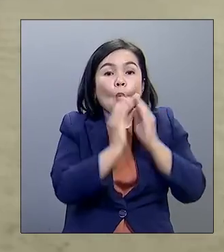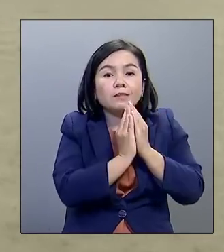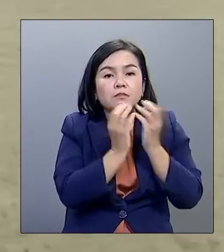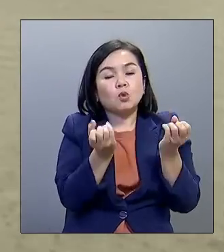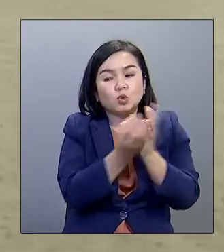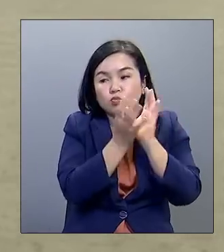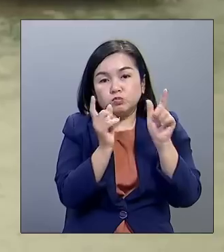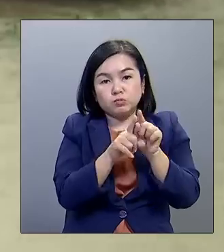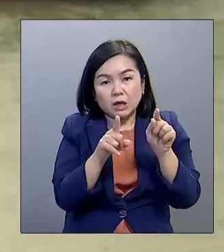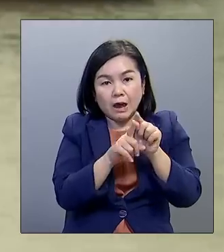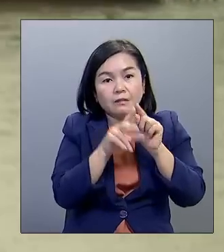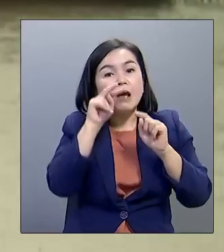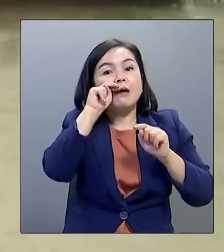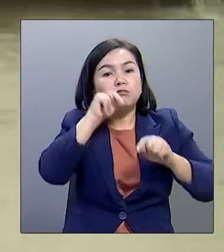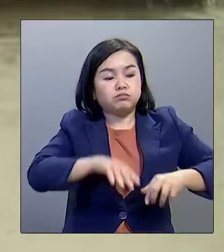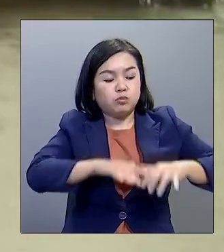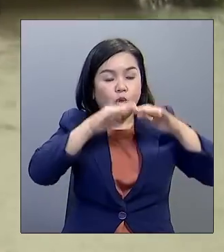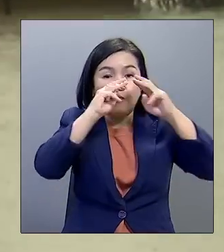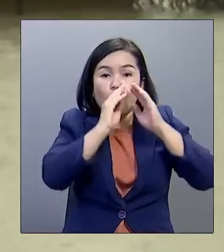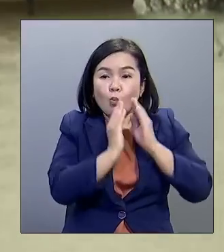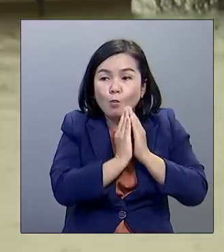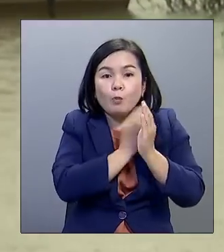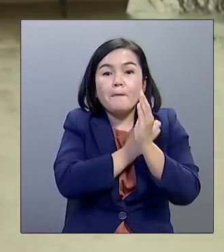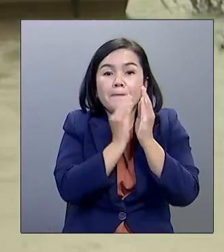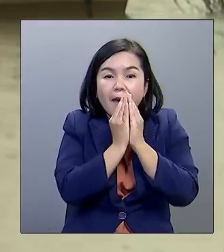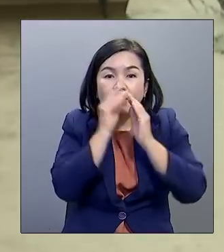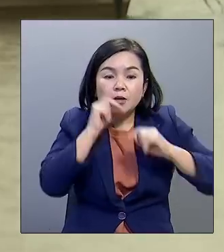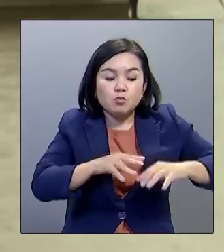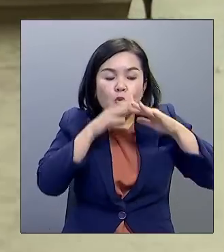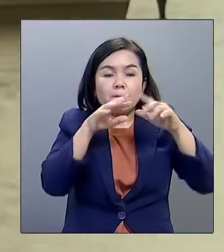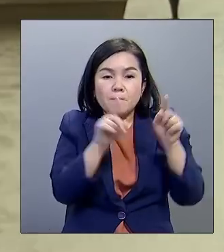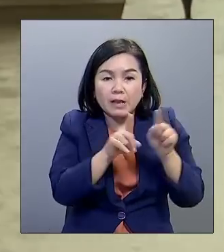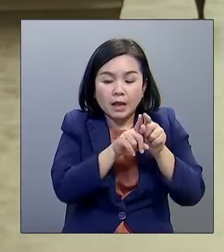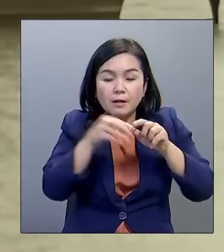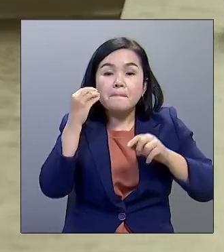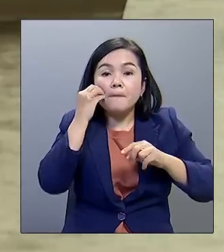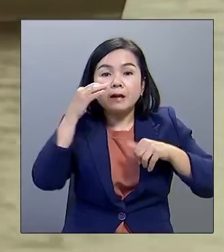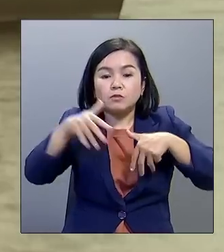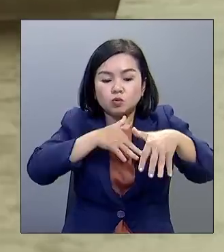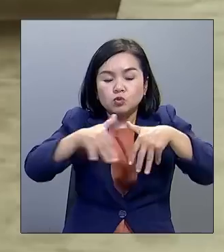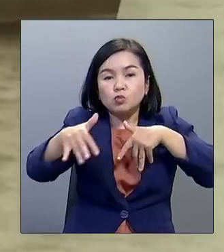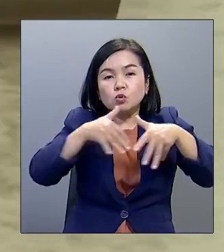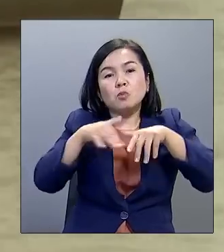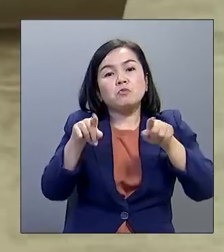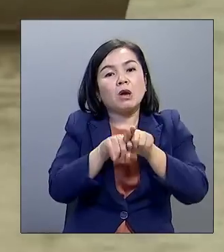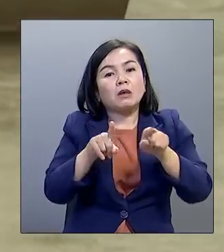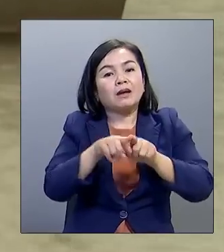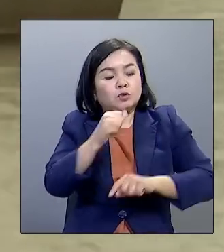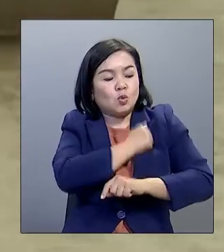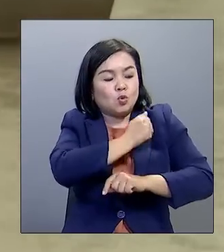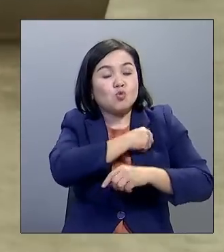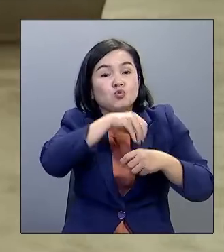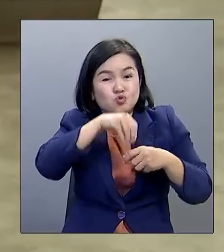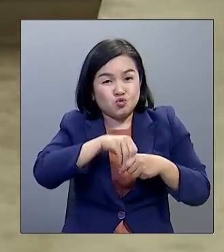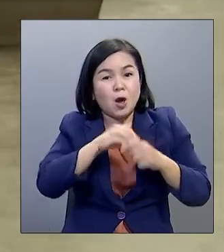ไม่น้อยค่ะเพราะว่าถูกน้ำเข้าท่วมเต็มพื้นที่เช่นเดียวกันและยังมีอีกหลายชุมชนค่ะที่ต้องอาศัยท่ามกลางน้ำท่วมอย่างเช่นชุมชนหลังวัดควน